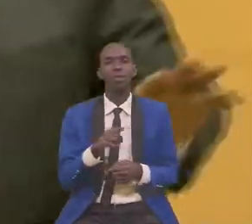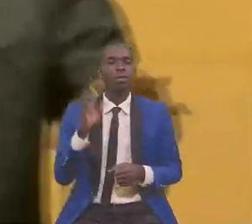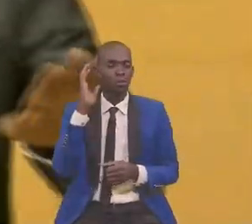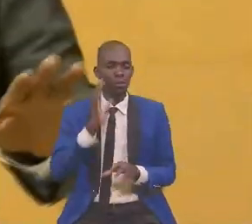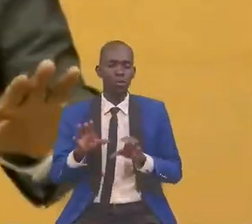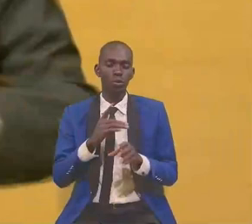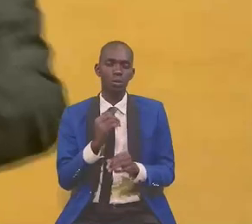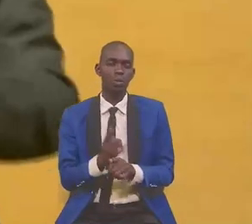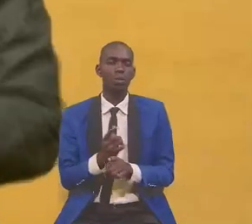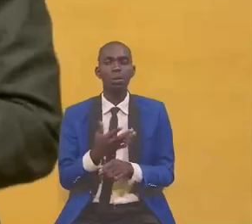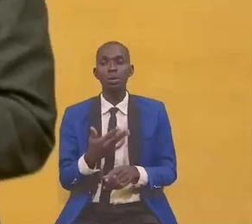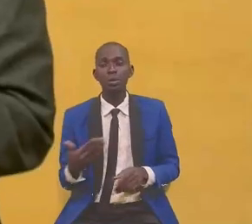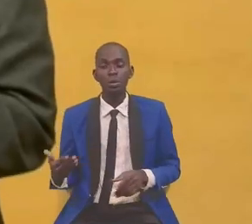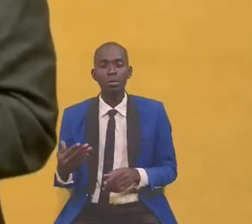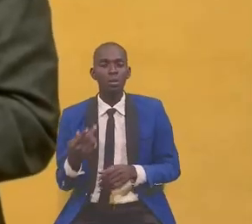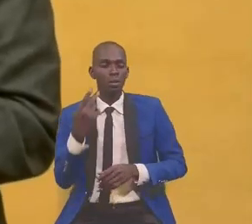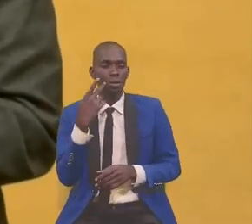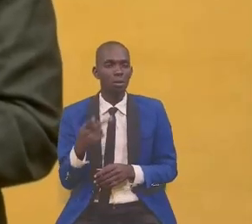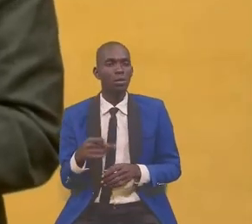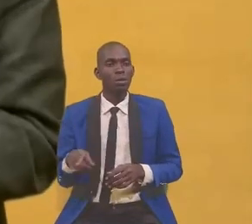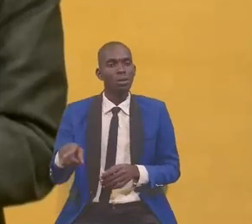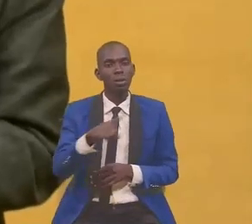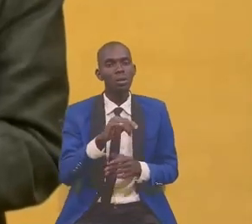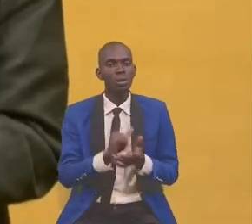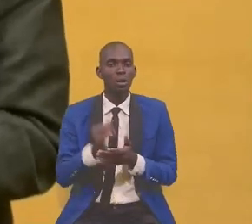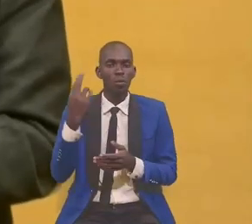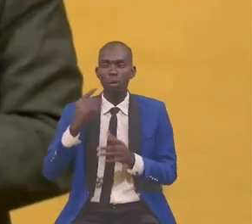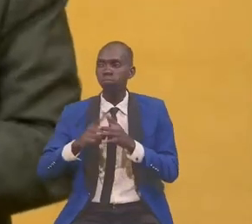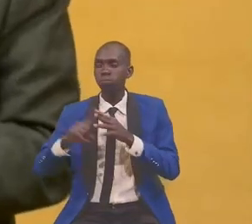Mais ceux qui avaient été dispersés ne pleuraient pas.